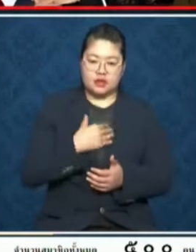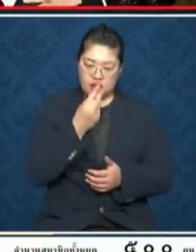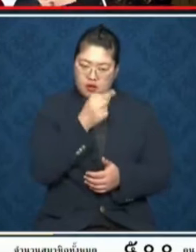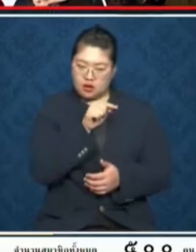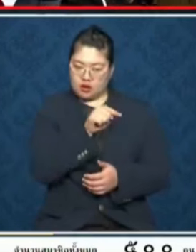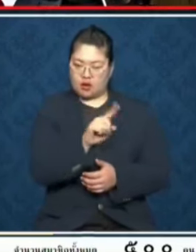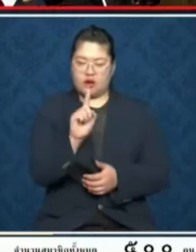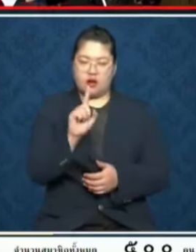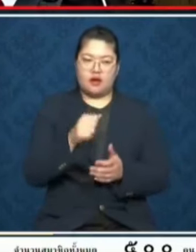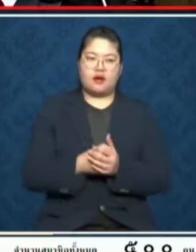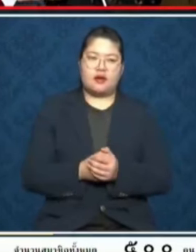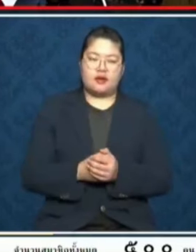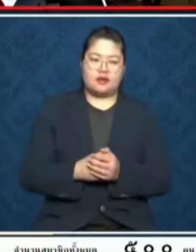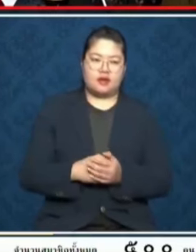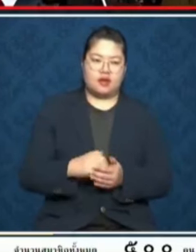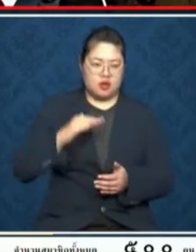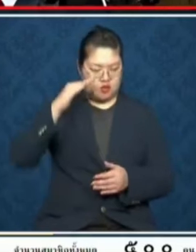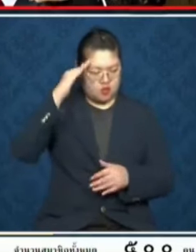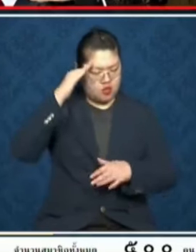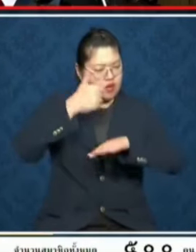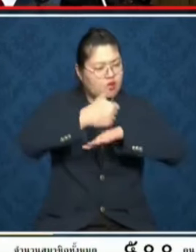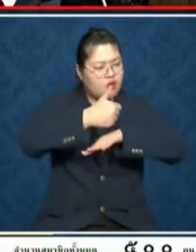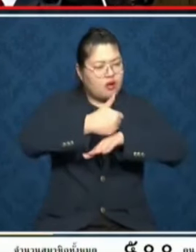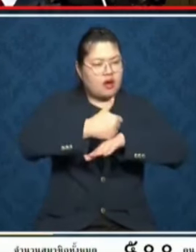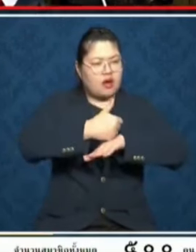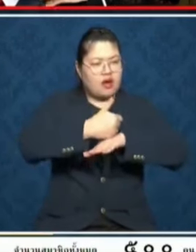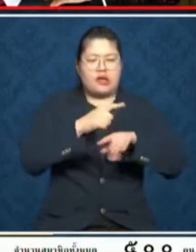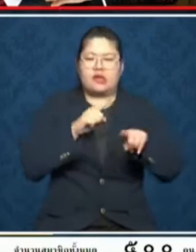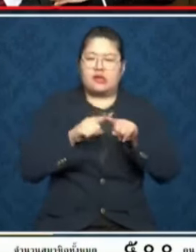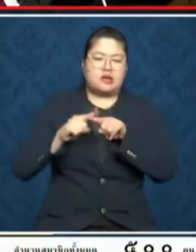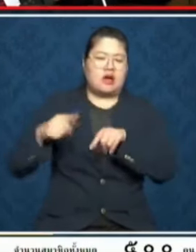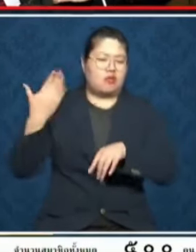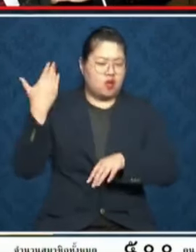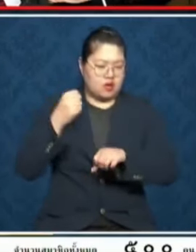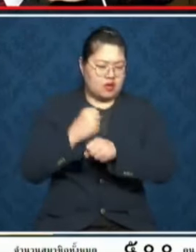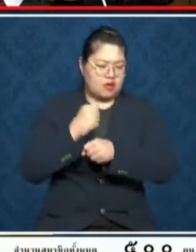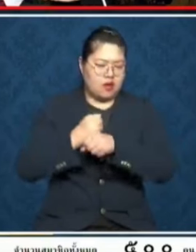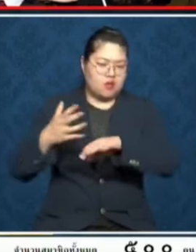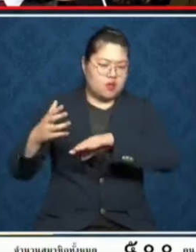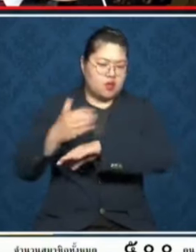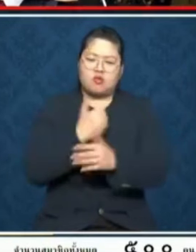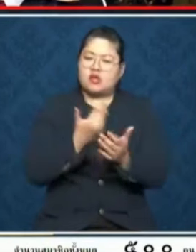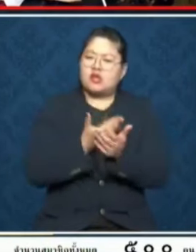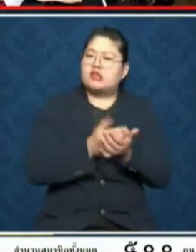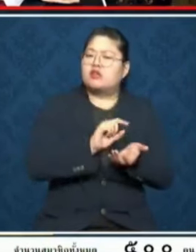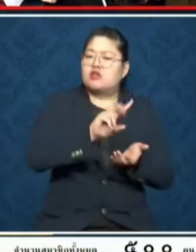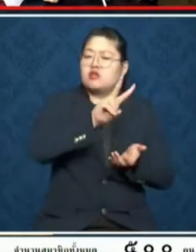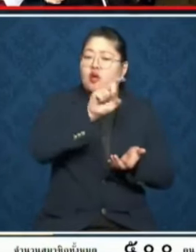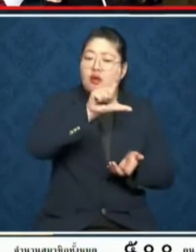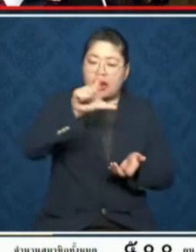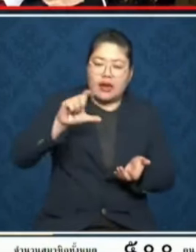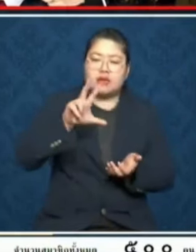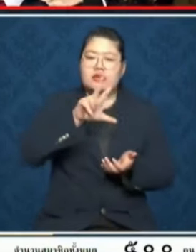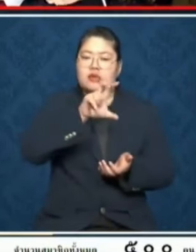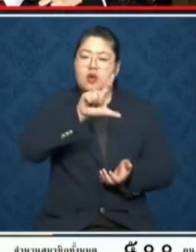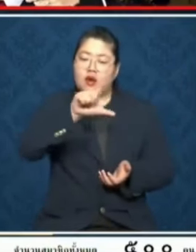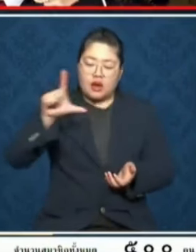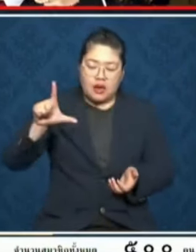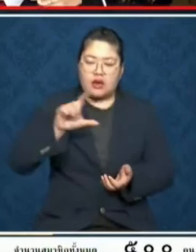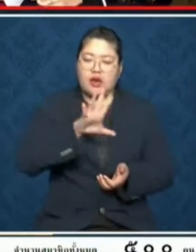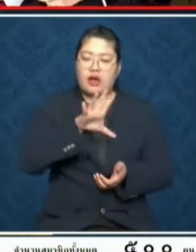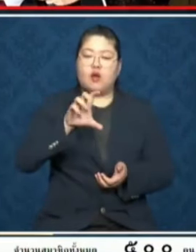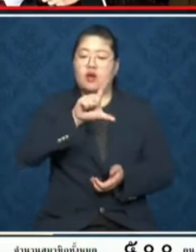รุสมบัติของนายพลที่พ้นตำแหน่งทางการเมืองหลายรายบางรายมี200ล้านค่ะบางรายมี300ล้าน500ล้าน